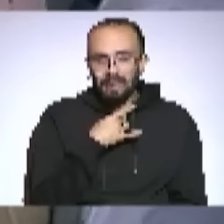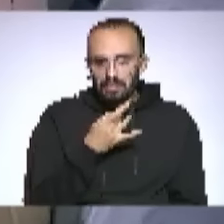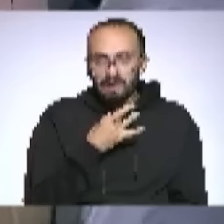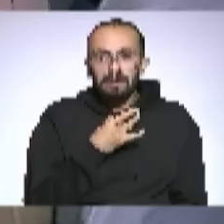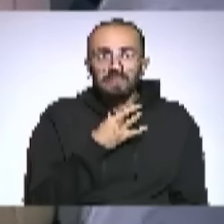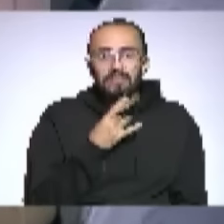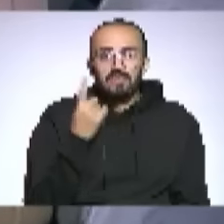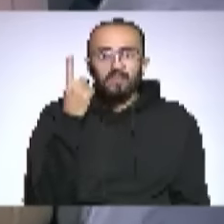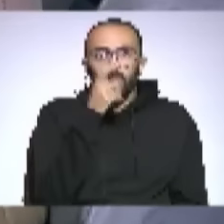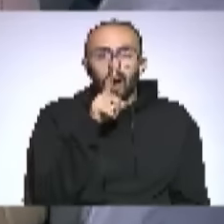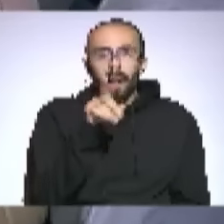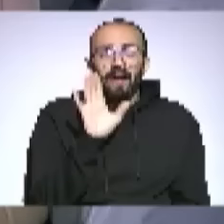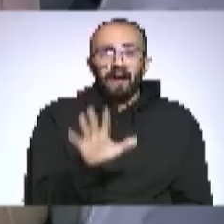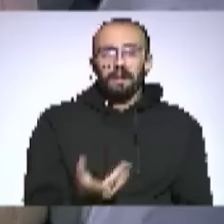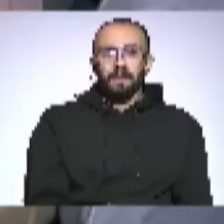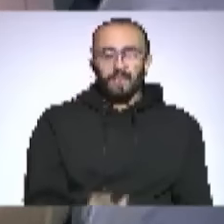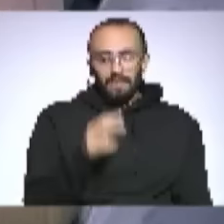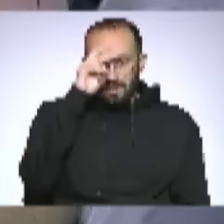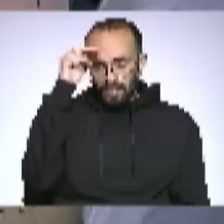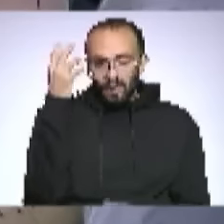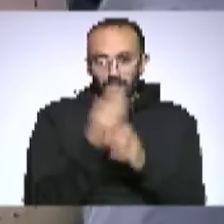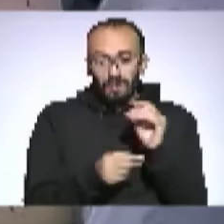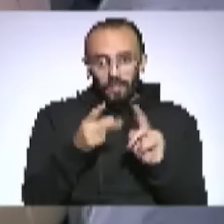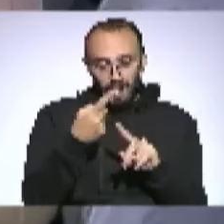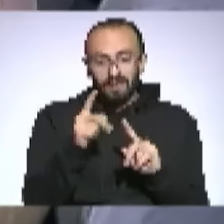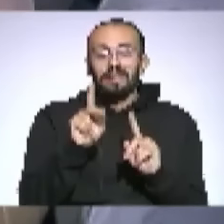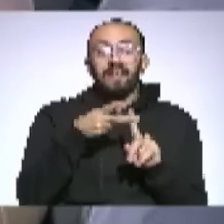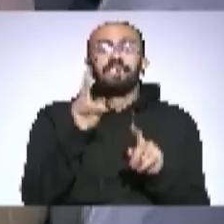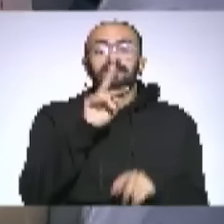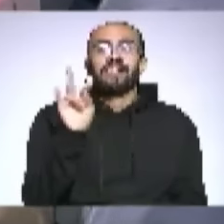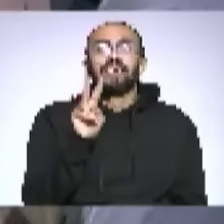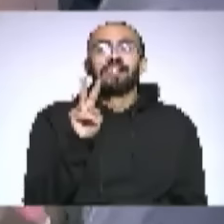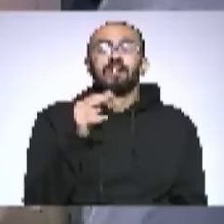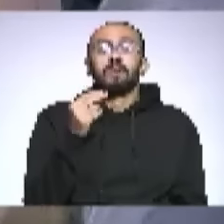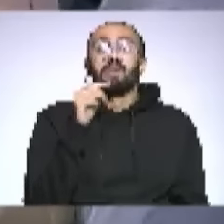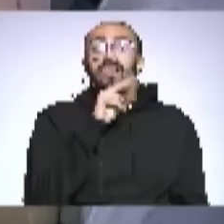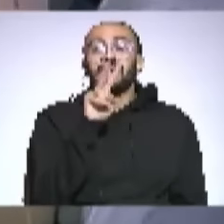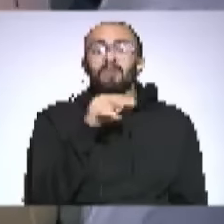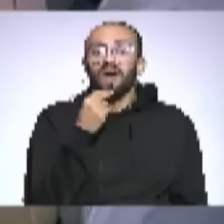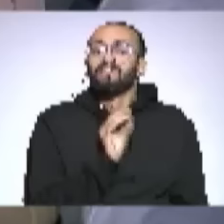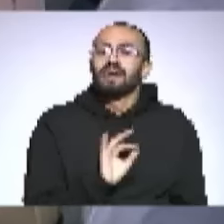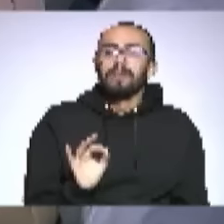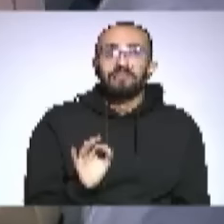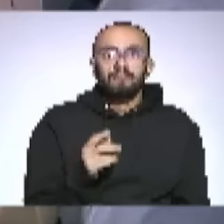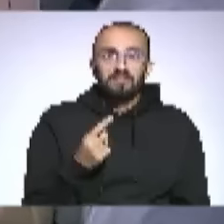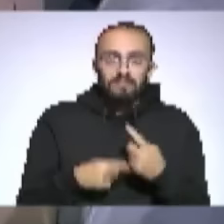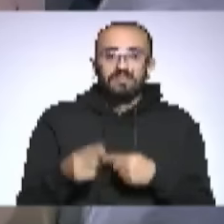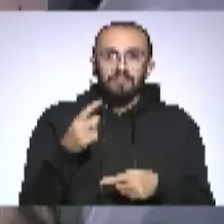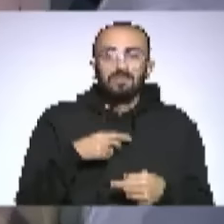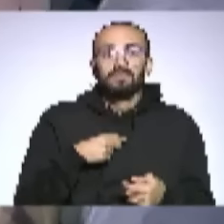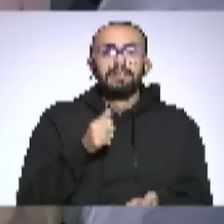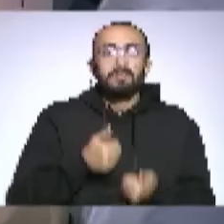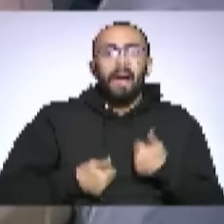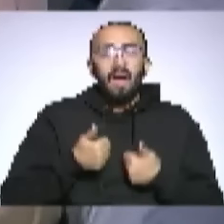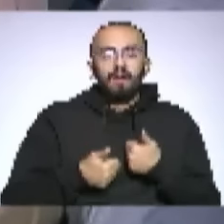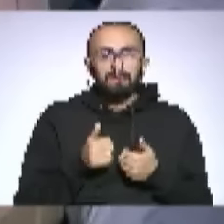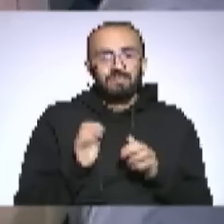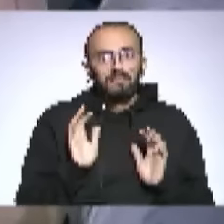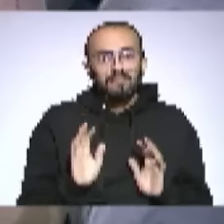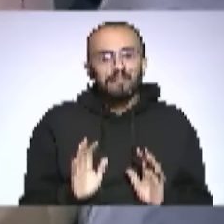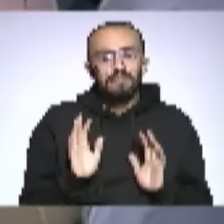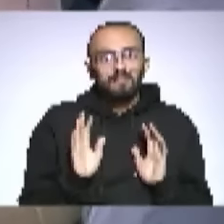الحقيقه ولو جابوا طفل هاه فين الثاني ولو جابوا بنتين فين الولد فتحس طول الوقت ان انت في سباق مع الزمن